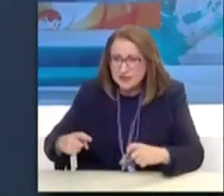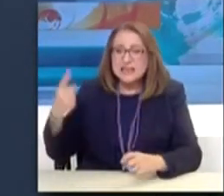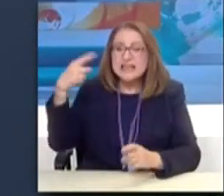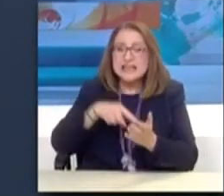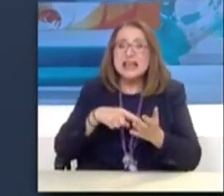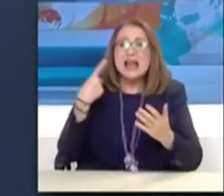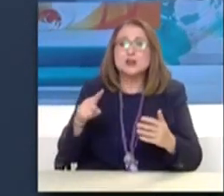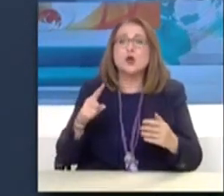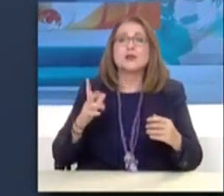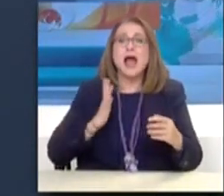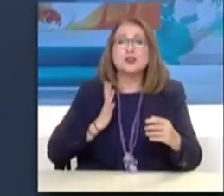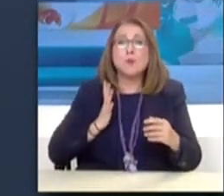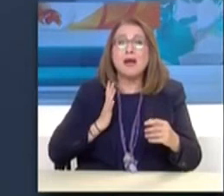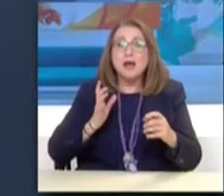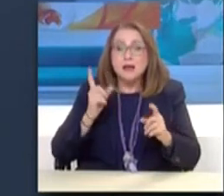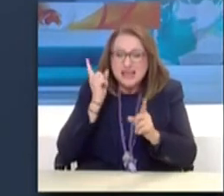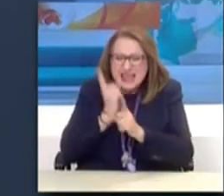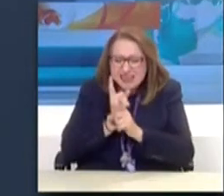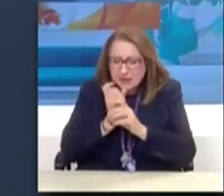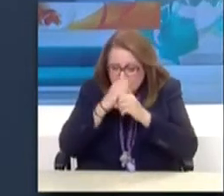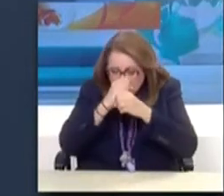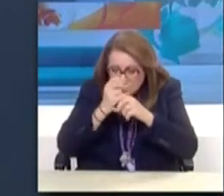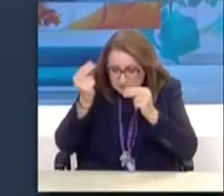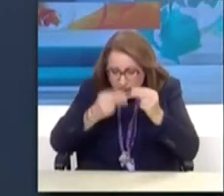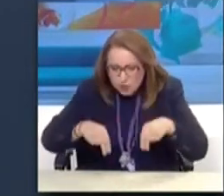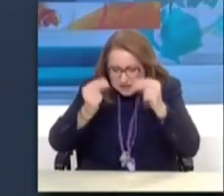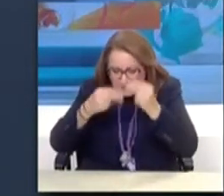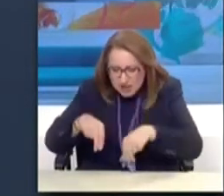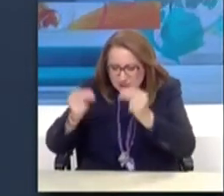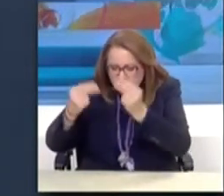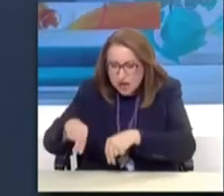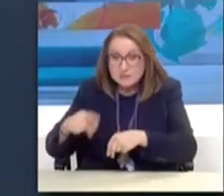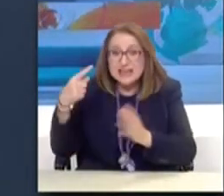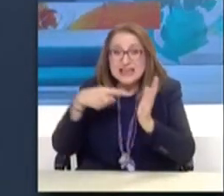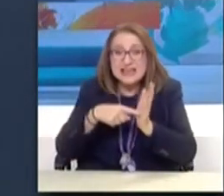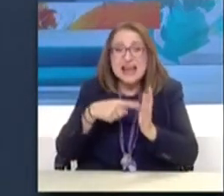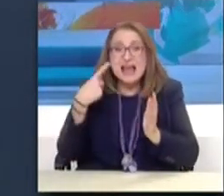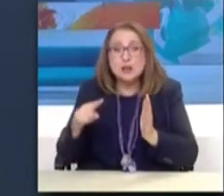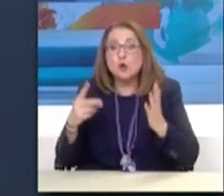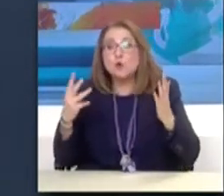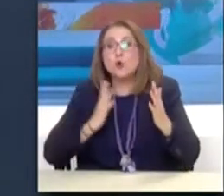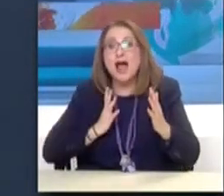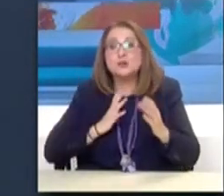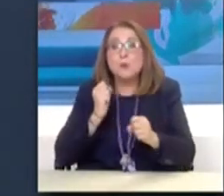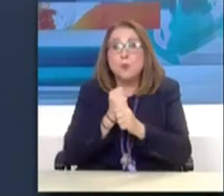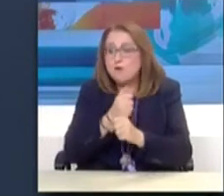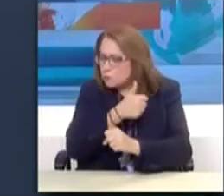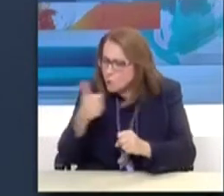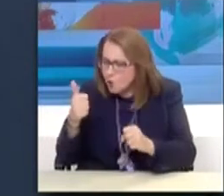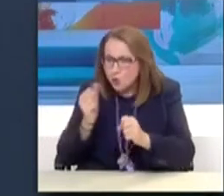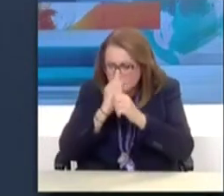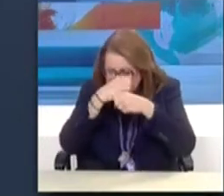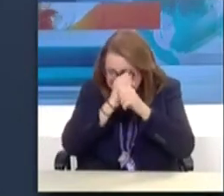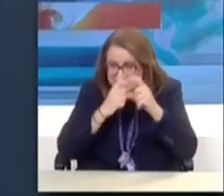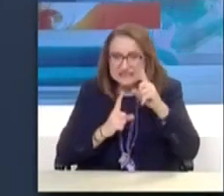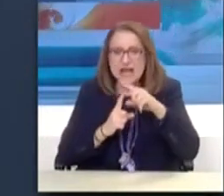αποτελέσματα καθημερινά. Καταλαβαίνετε λοιπόν πόσο δύσκολο θα ήταν να πραγματοποιηθεί μια τέτοια στρατηγική στην πατρίδα μας,